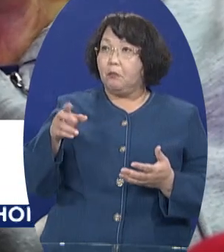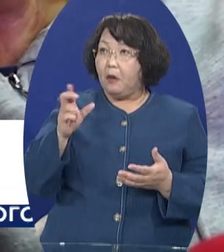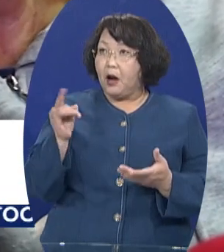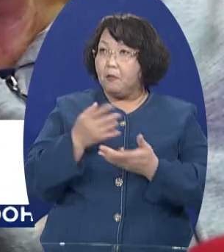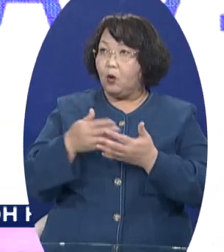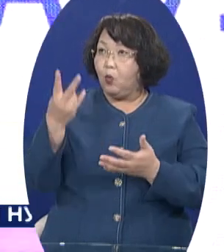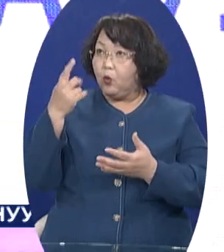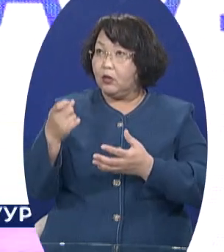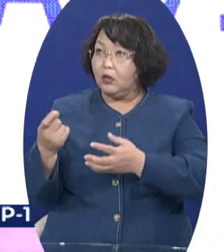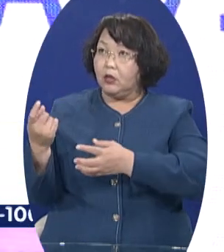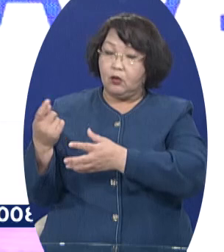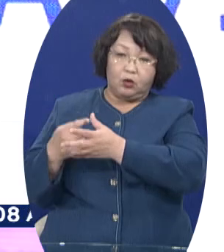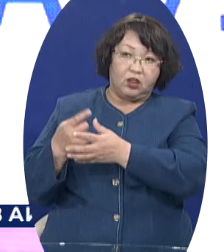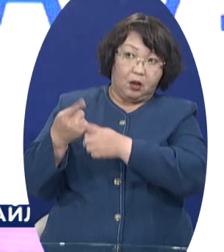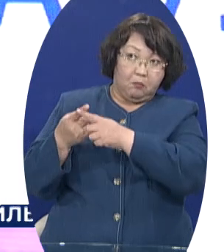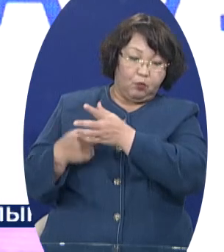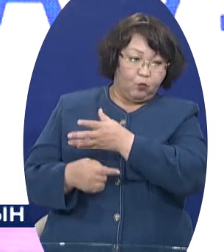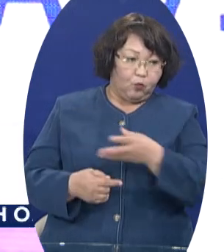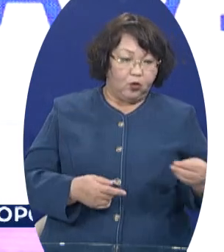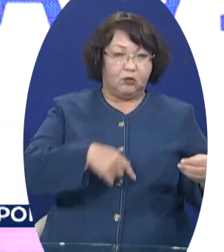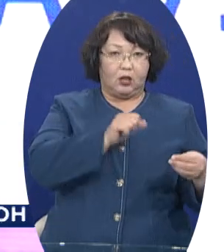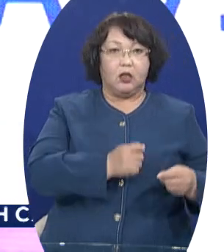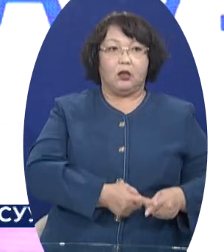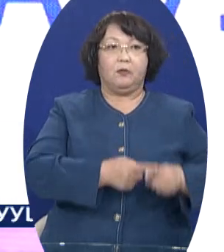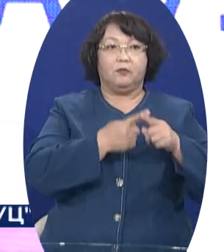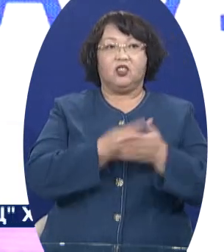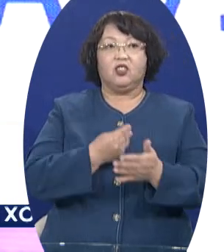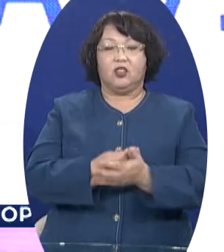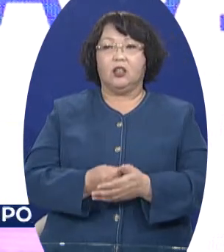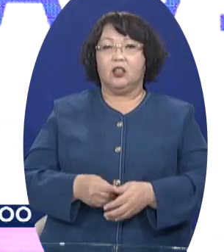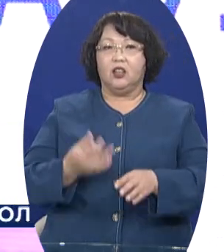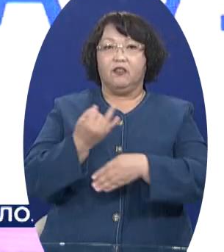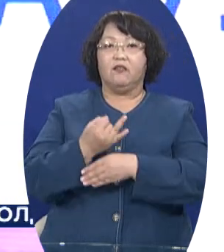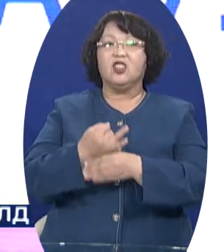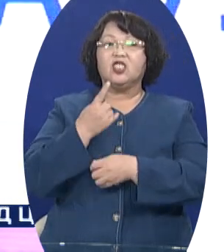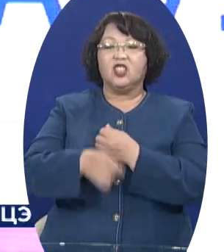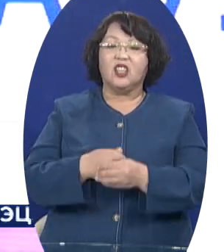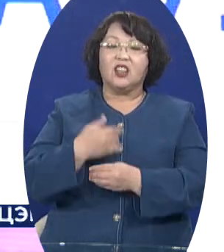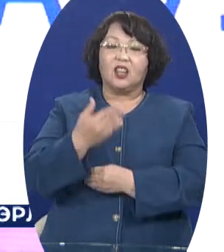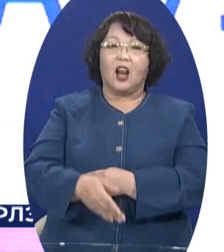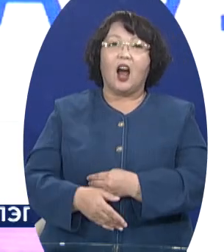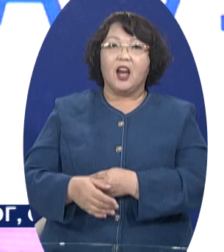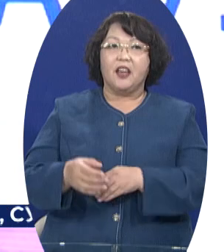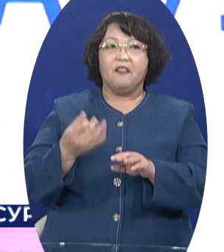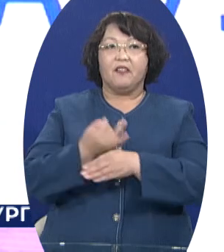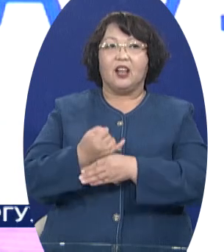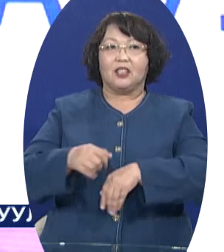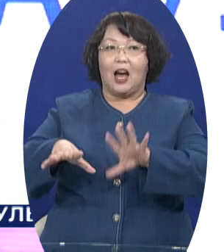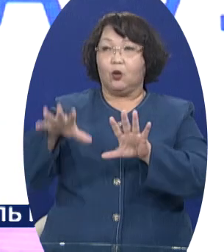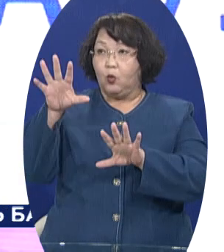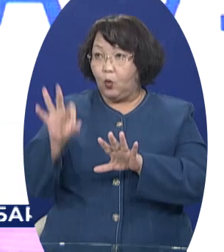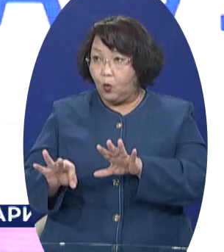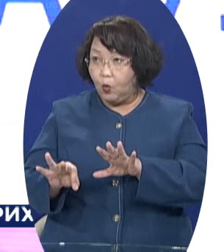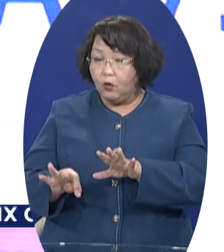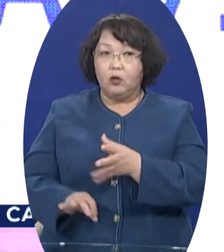гэж хэлж болно. Одоо ирэх жил инфляци жишээ нь 10% болов та бүхний цалин тэтгэмж 10% нэмэгдэнэ гэсэн үг. Авж байгаа